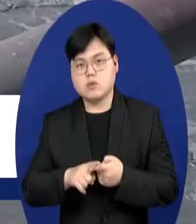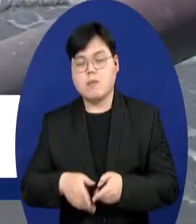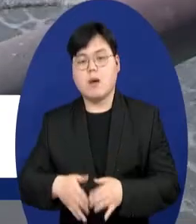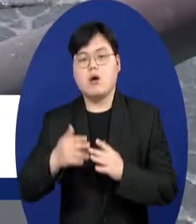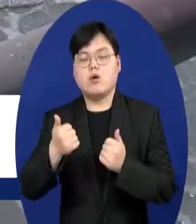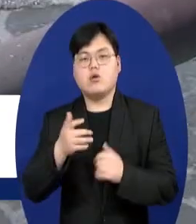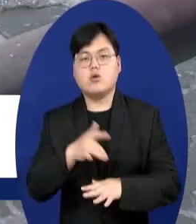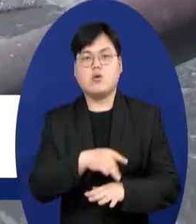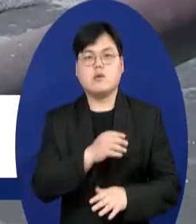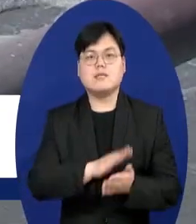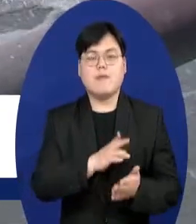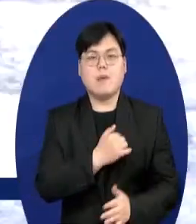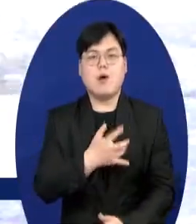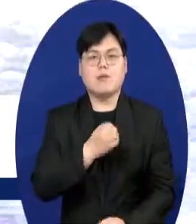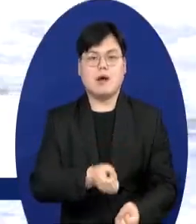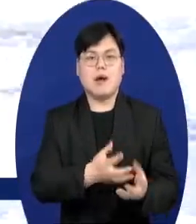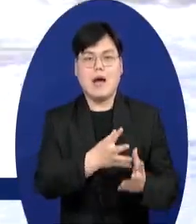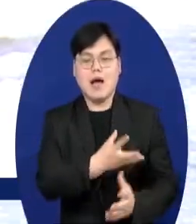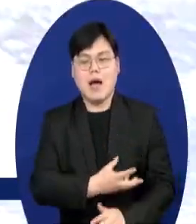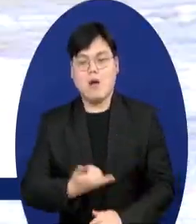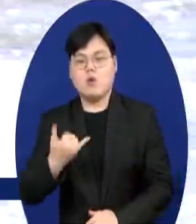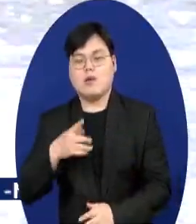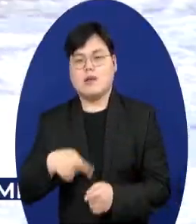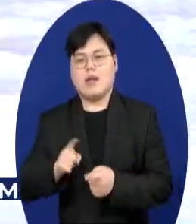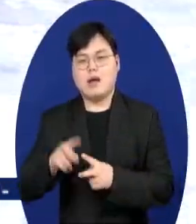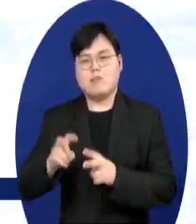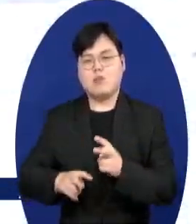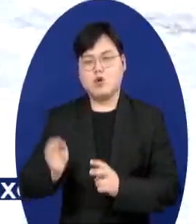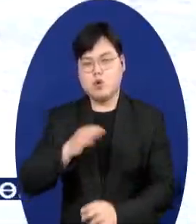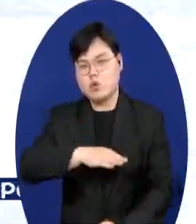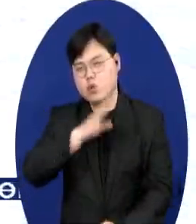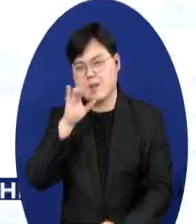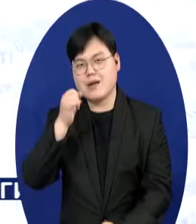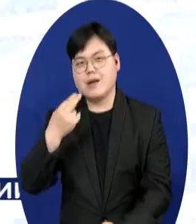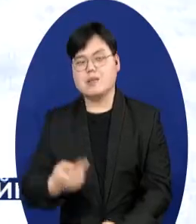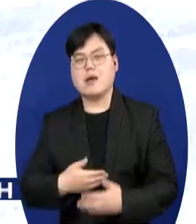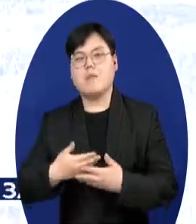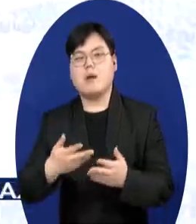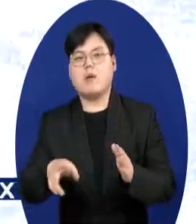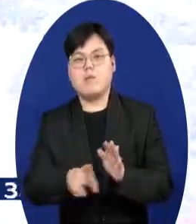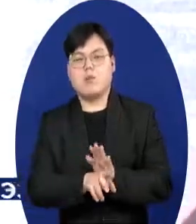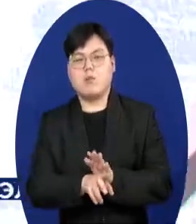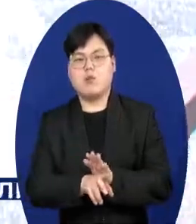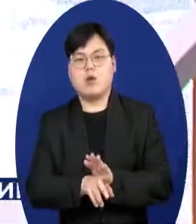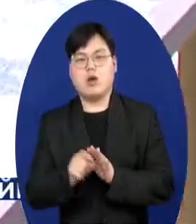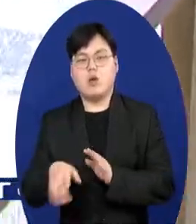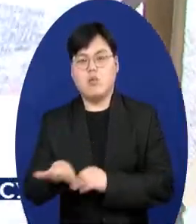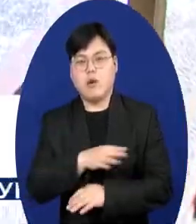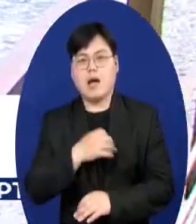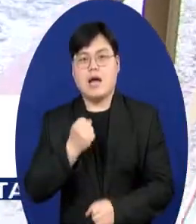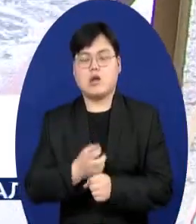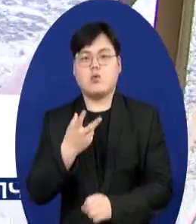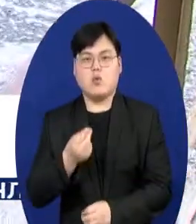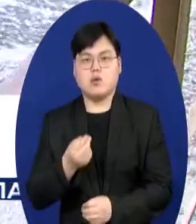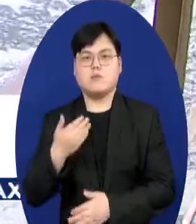цэвэрлэх байгууламжаас гарах цэвэрлсэн усыг дахин боловсруулж дулааны цахилгаан станцуудад нийлүүлнэ. Хэрэв энэ бүхэн ажил хэрэг бол